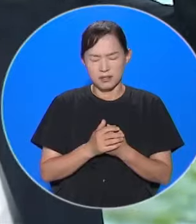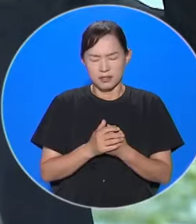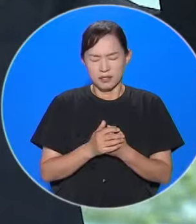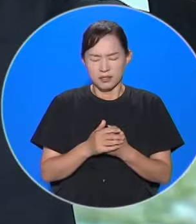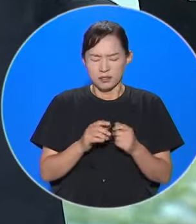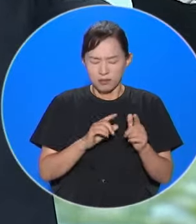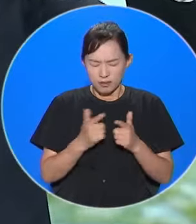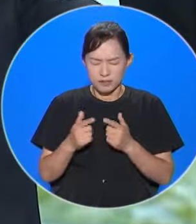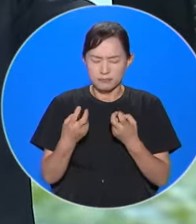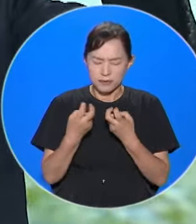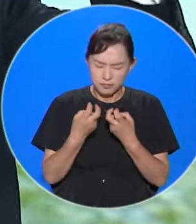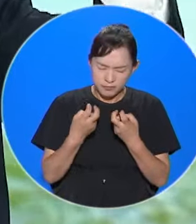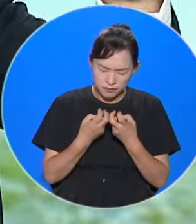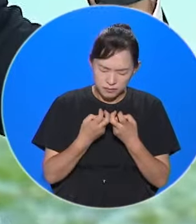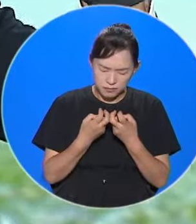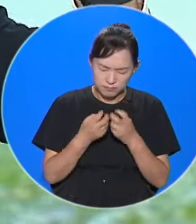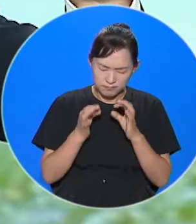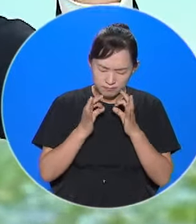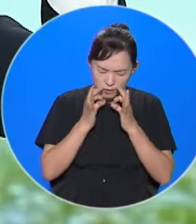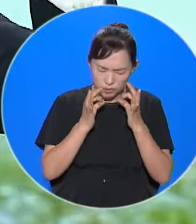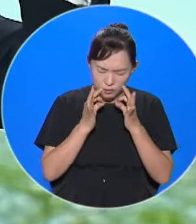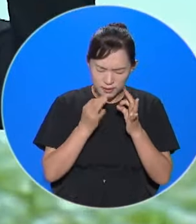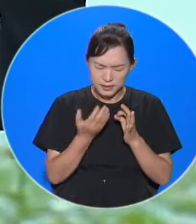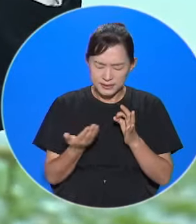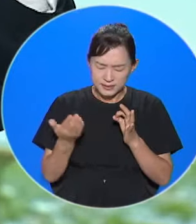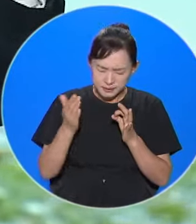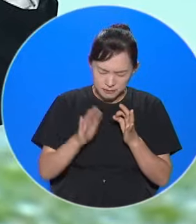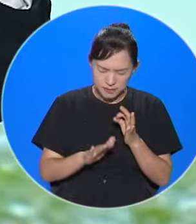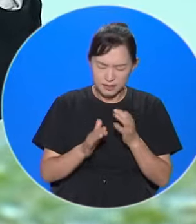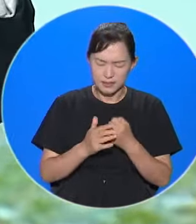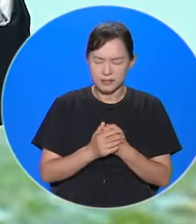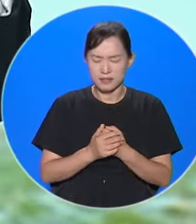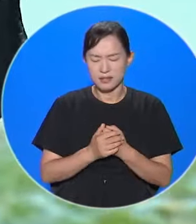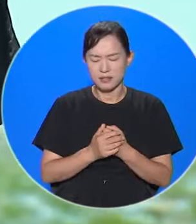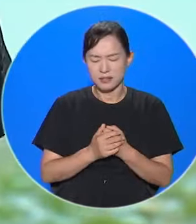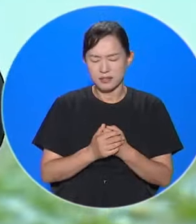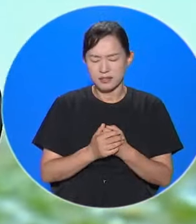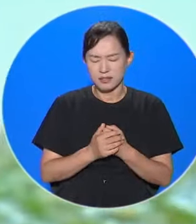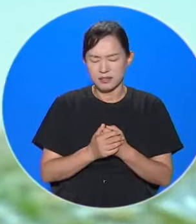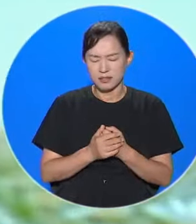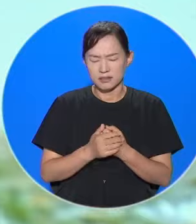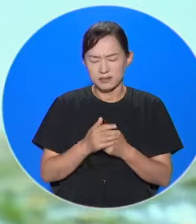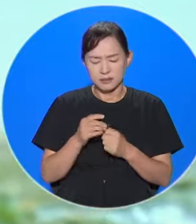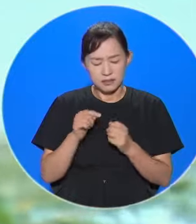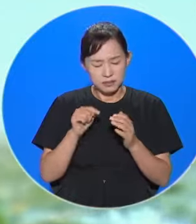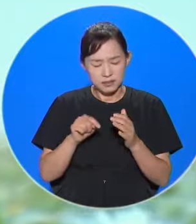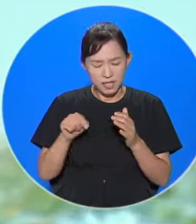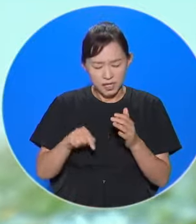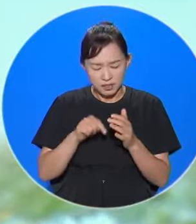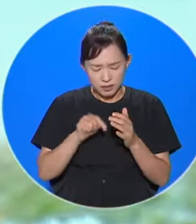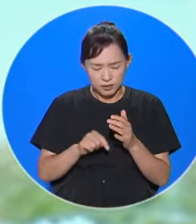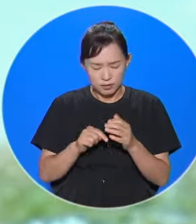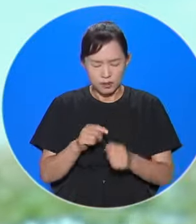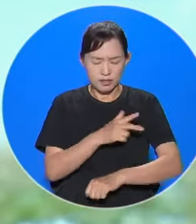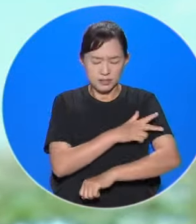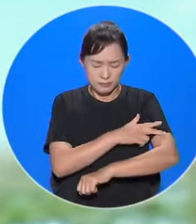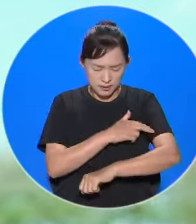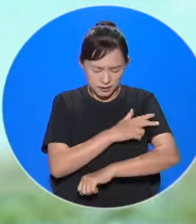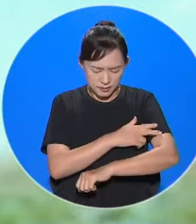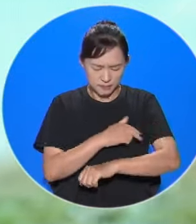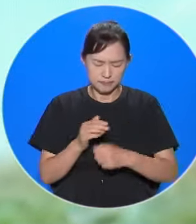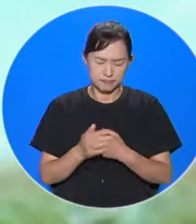시험관 시술로 여러 가지 하나님 노력을 기울여 왔는데 하나님 그 가운데서 하나님 우리 박수진